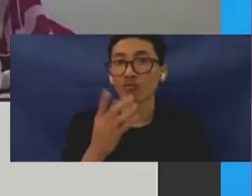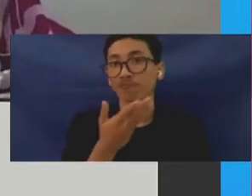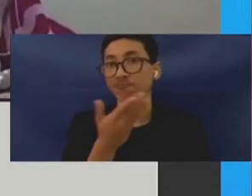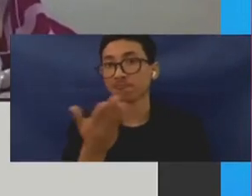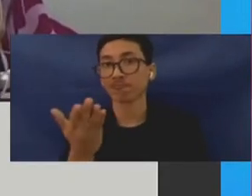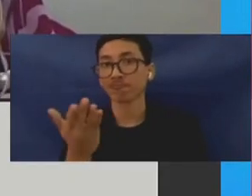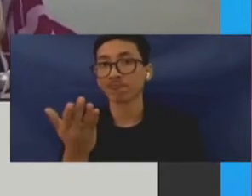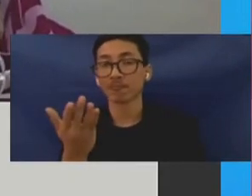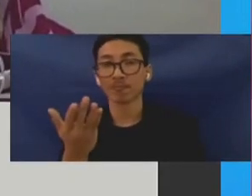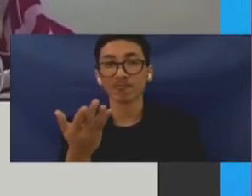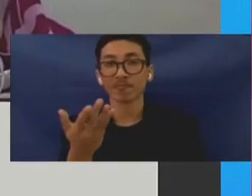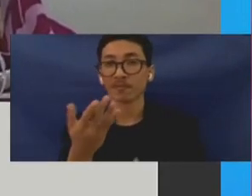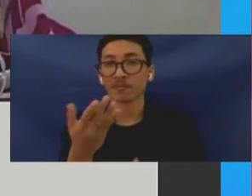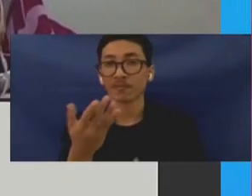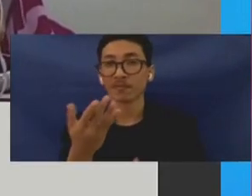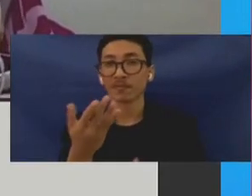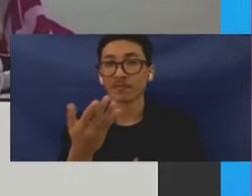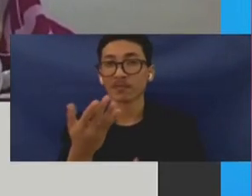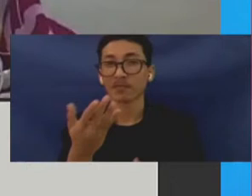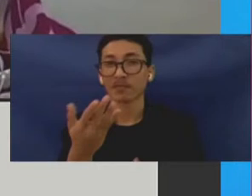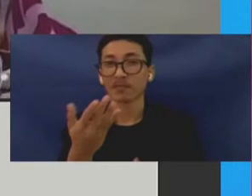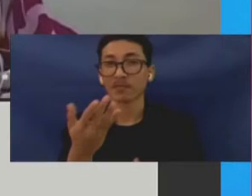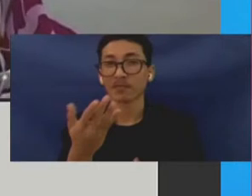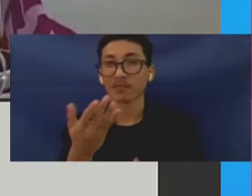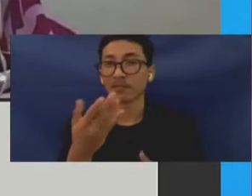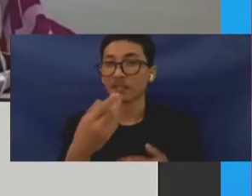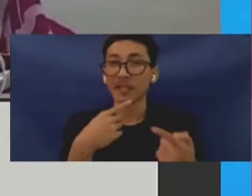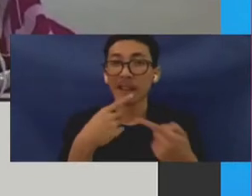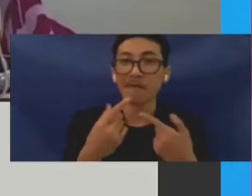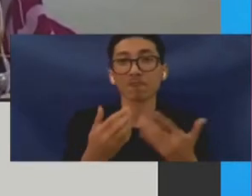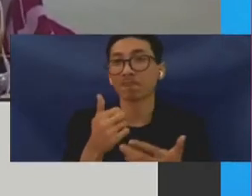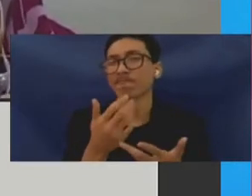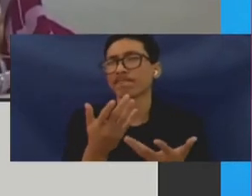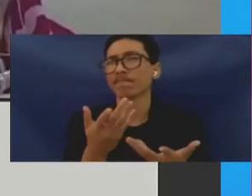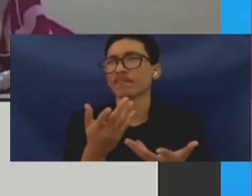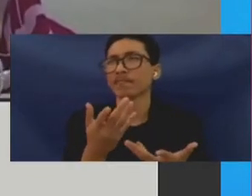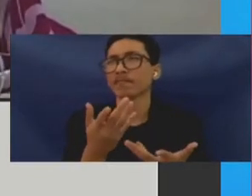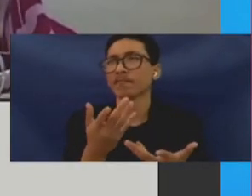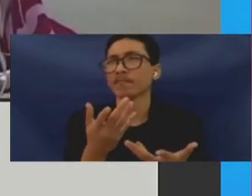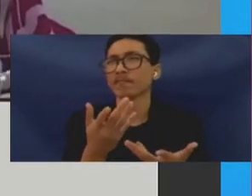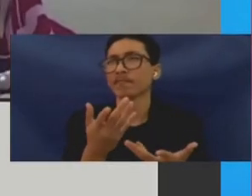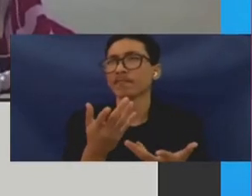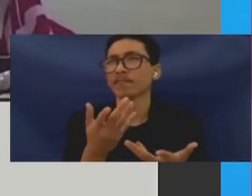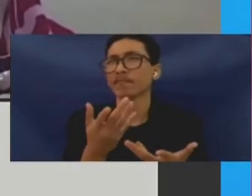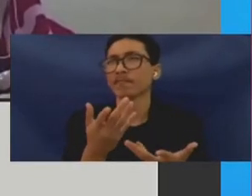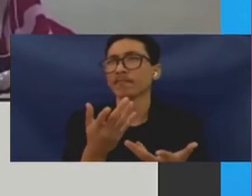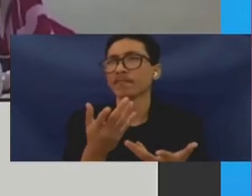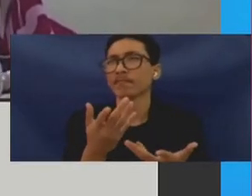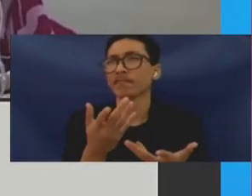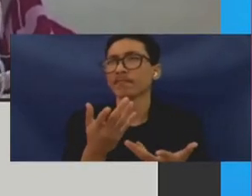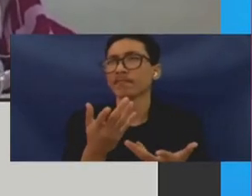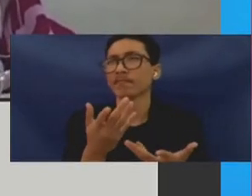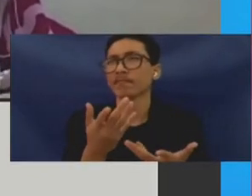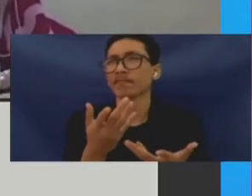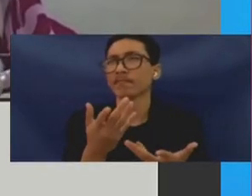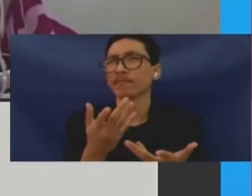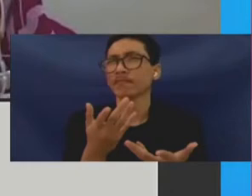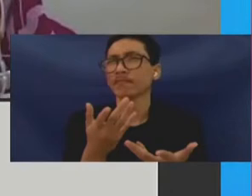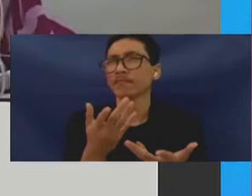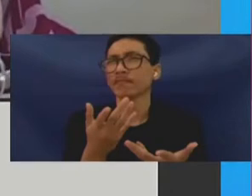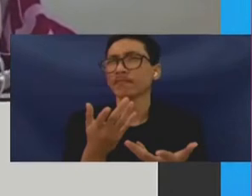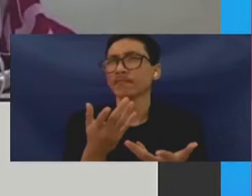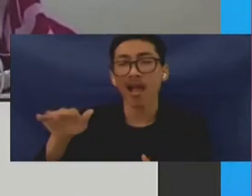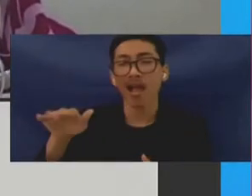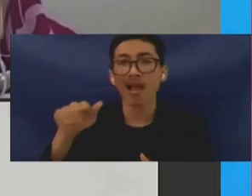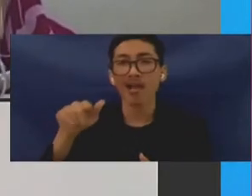terkait dengan apa yang terjadi atau dialami oleh anak dari Ibu-ibu sendiri gitu kan, karena kita tahu mungkin ketiga Ibu